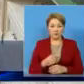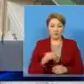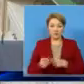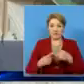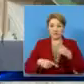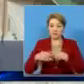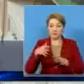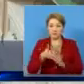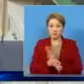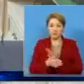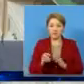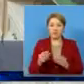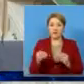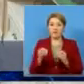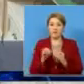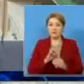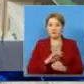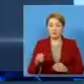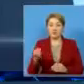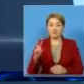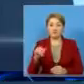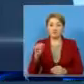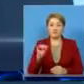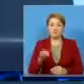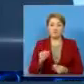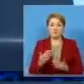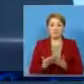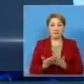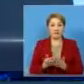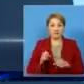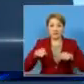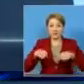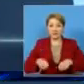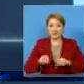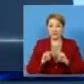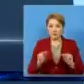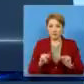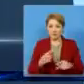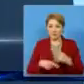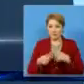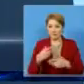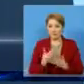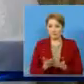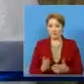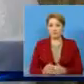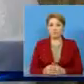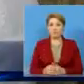расходы на общую сумму 10 миллионов 200 тысяч тенге. Права преподавателей восстановлены.